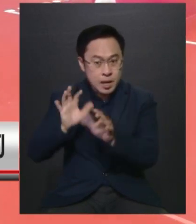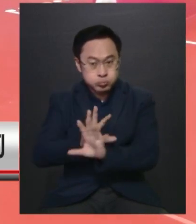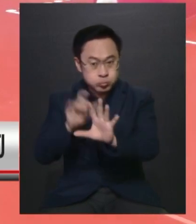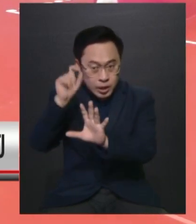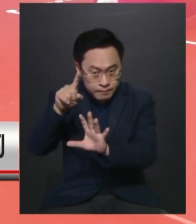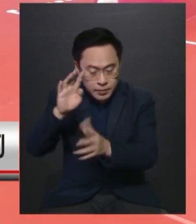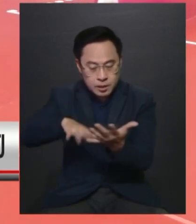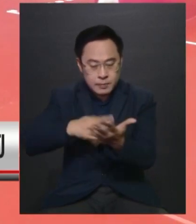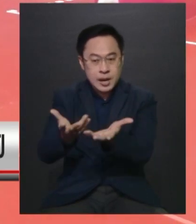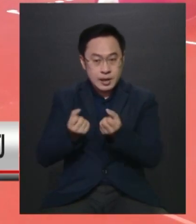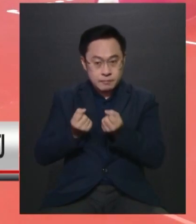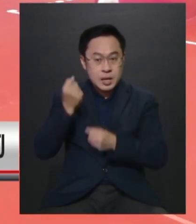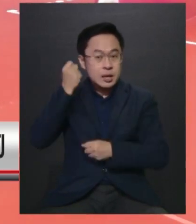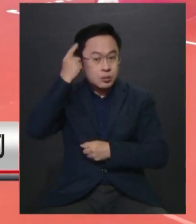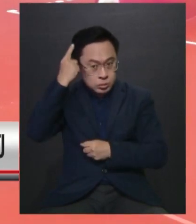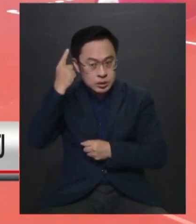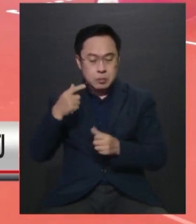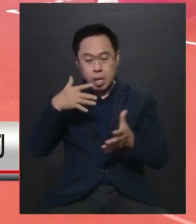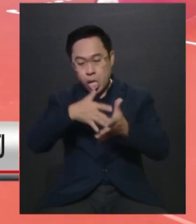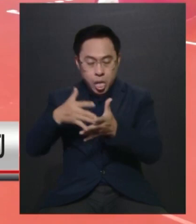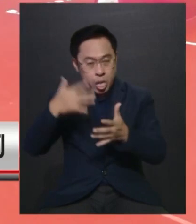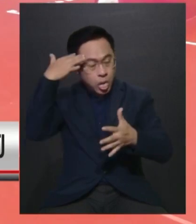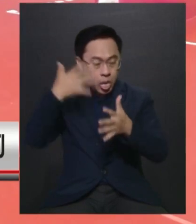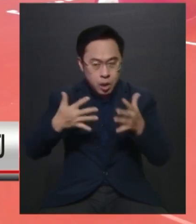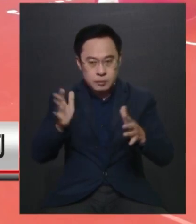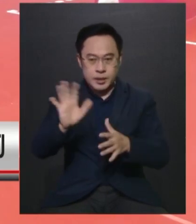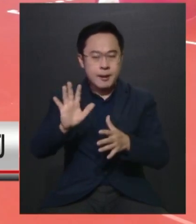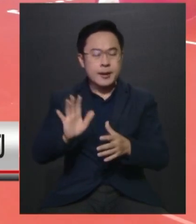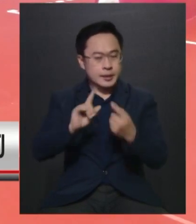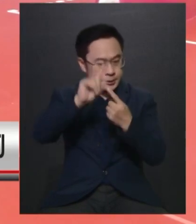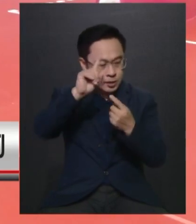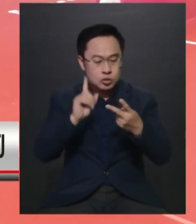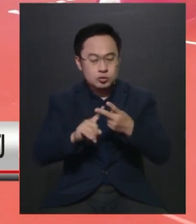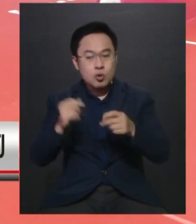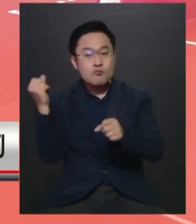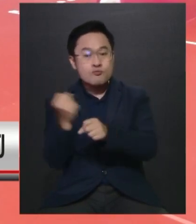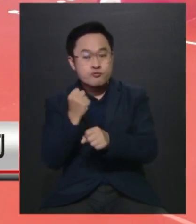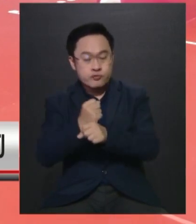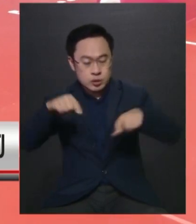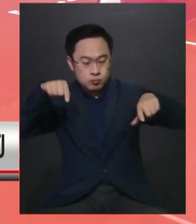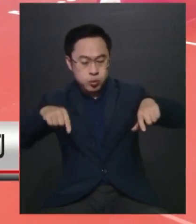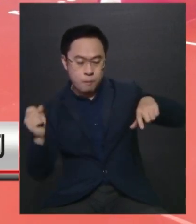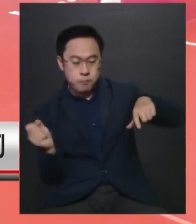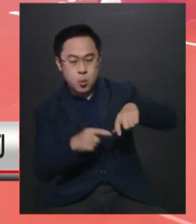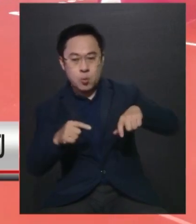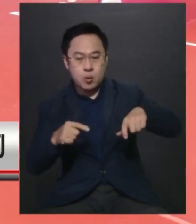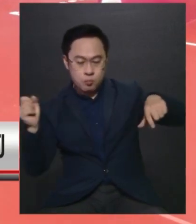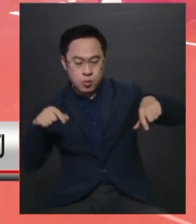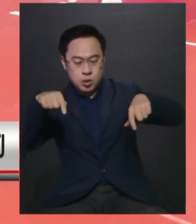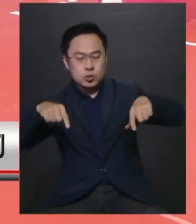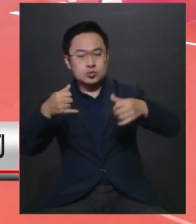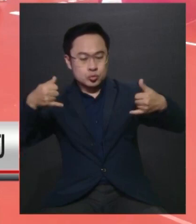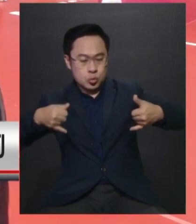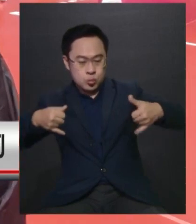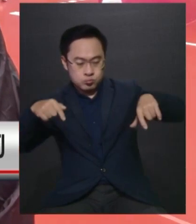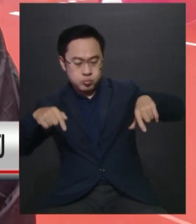ให้นักเตะเนี่ยออกบอลเร็วก่อนที่จะปิดท้ายด้วยการซ้อมยิงจุดโทษค่ะซึ่งทางกุนซือใหญ่ค่ะก็พูดถึงเกมที่เจอกับญี่ปุ่นนะคะว่